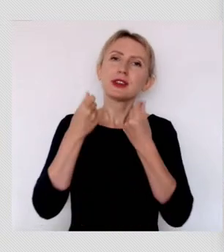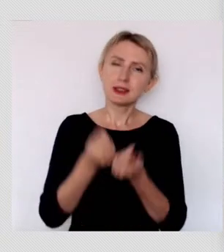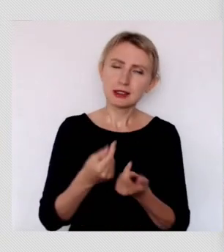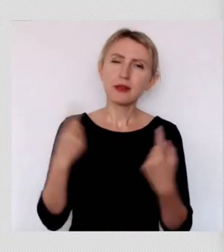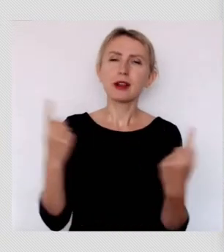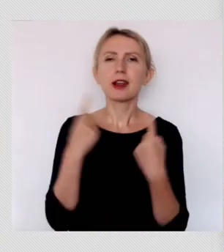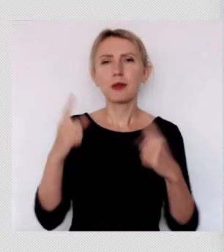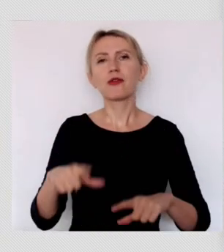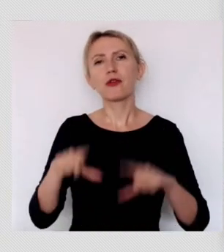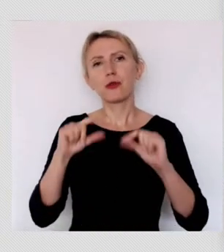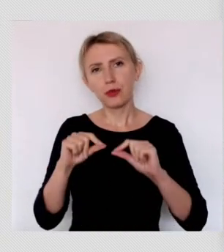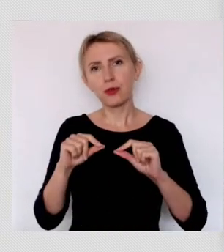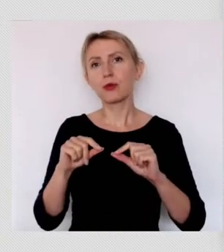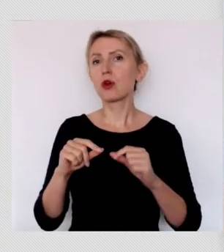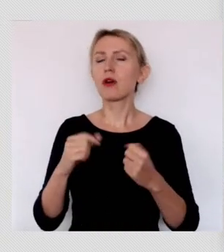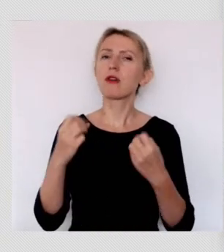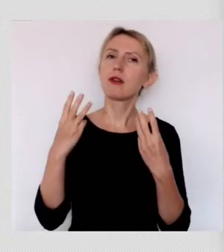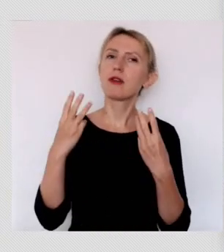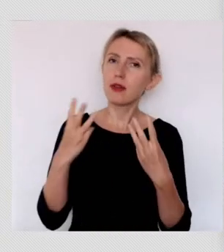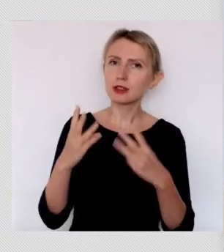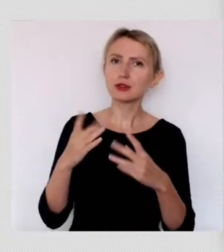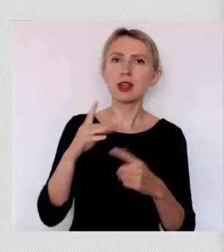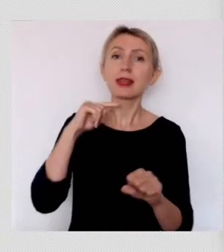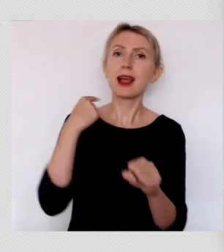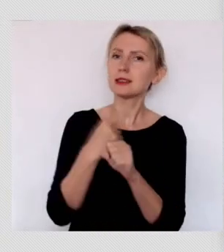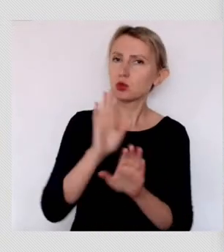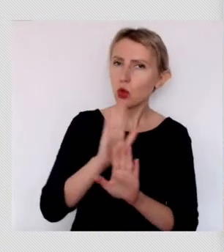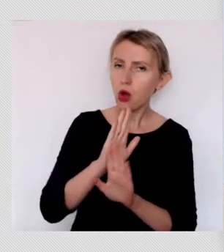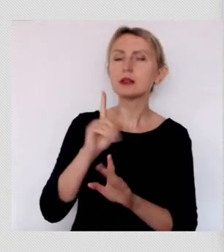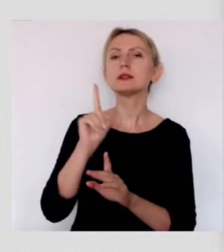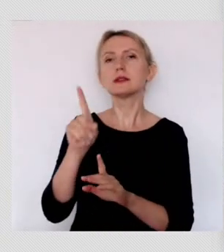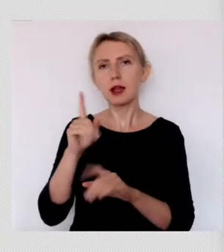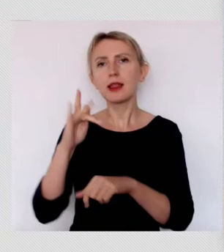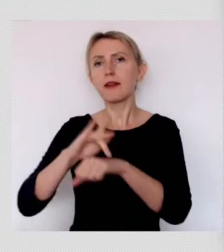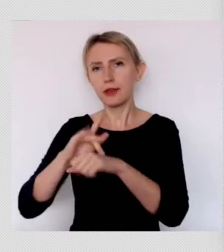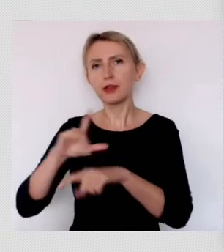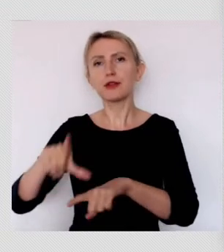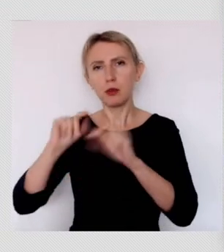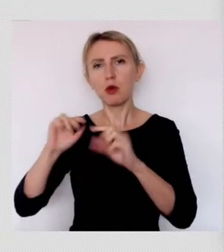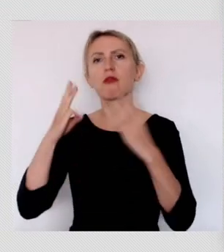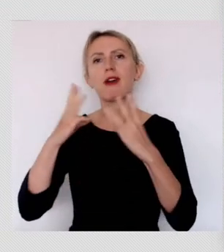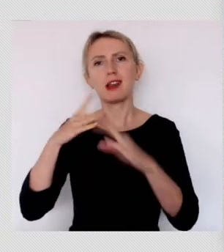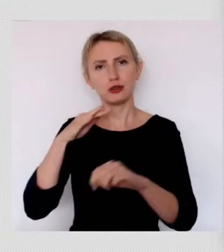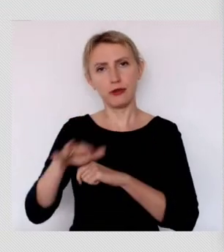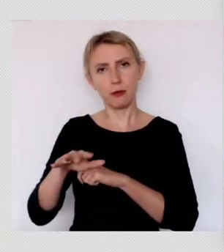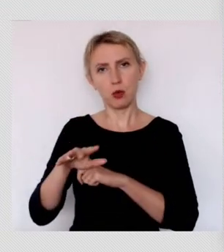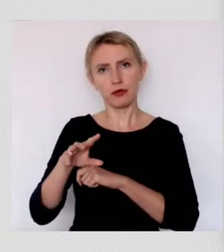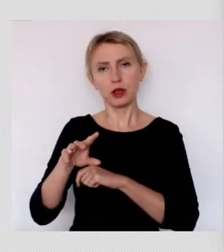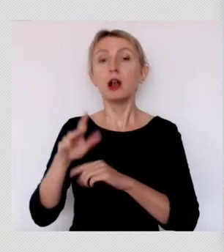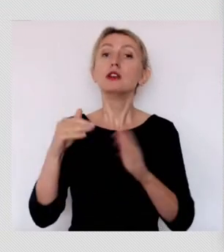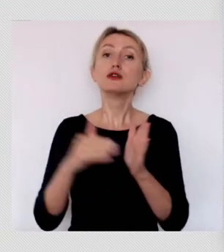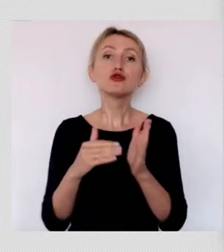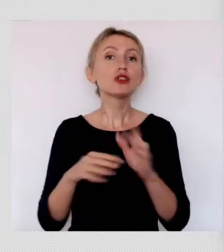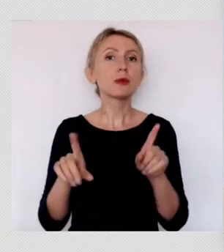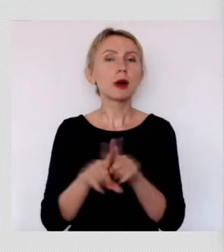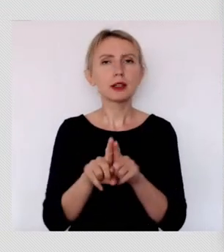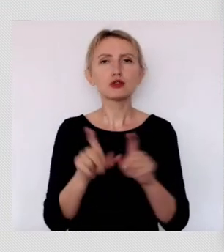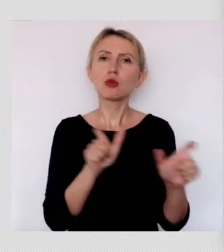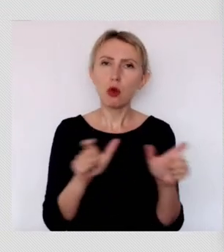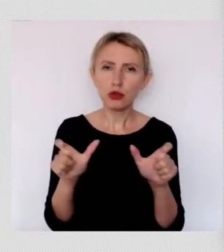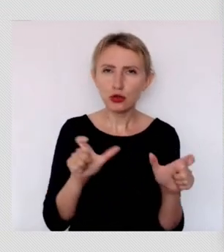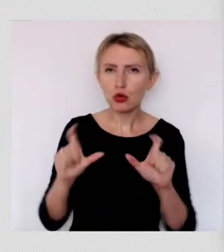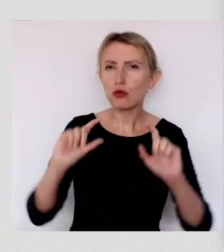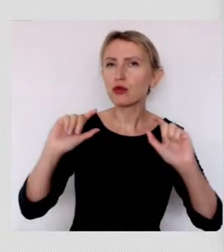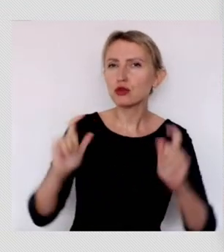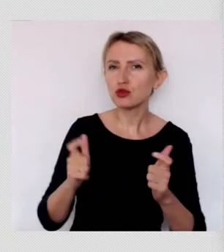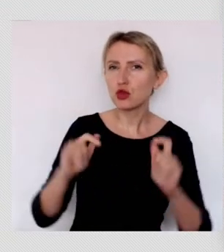wyborczych ma bardzo znaczący, chociaż nie decydujący wpływ na wynik wyborów. Oczywiście trzeba to monitorować, co się dzieje.